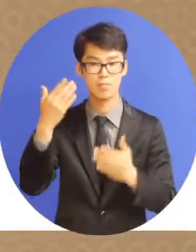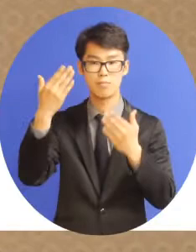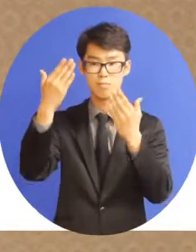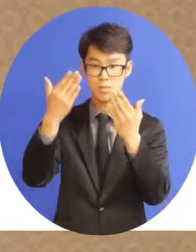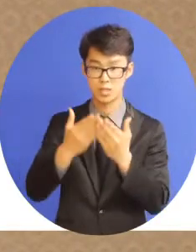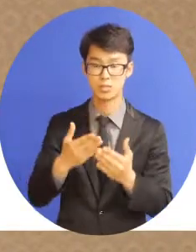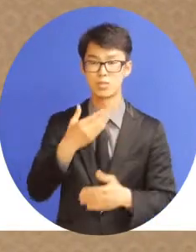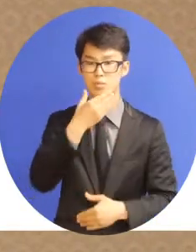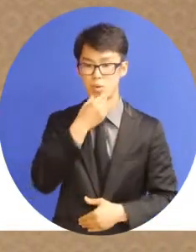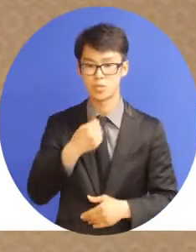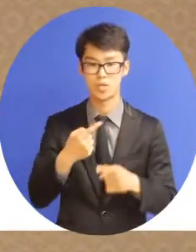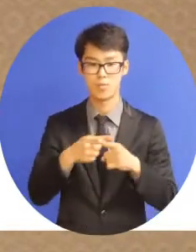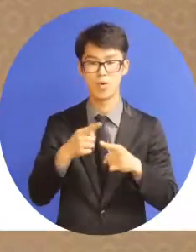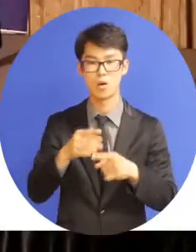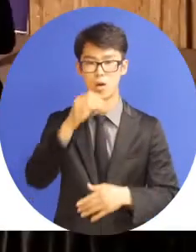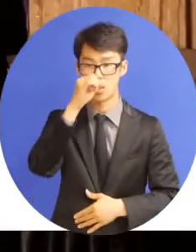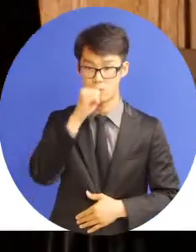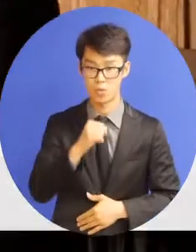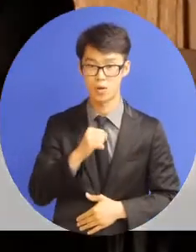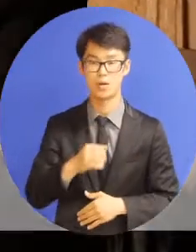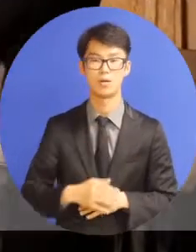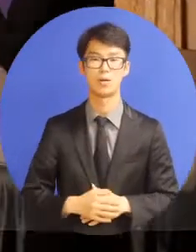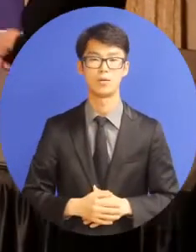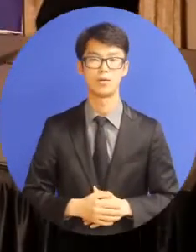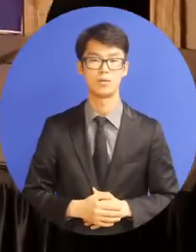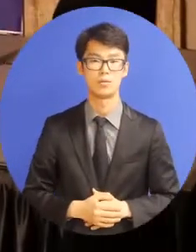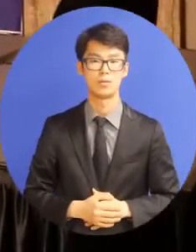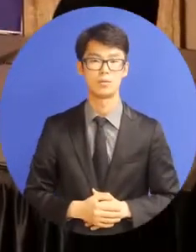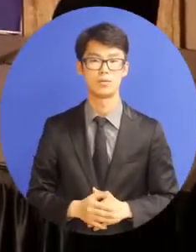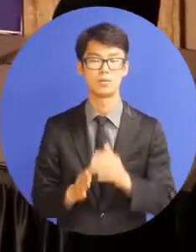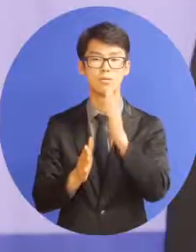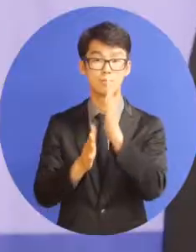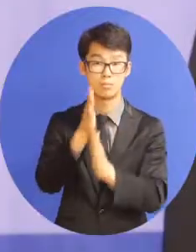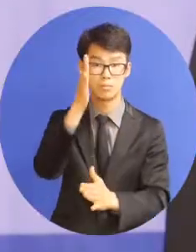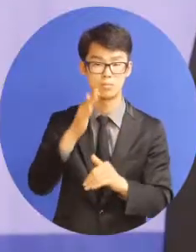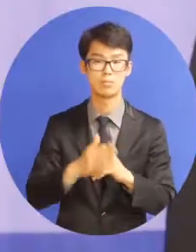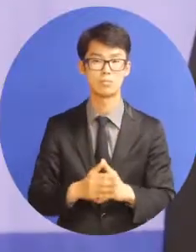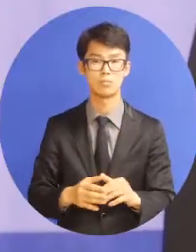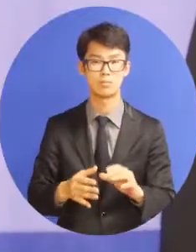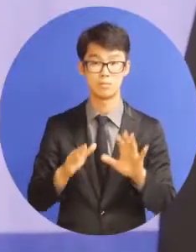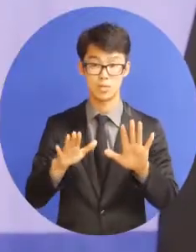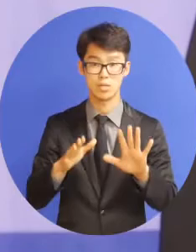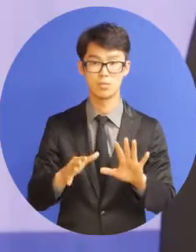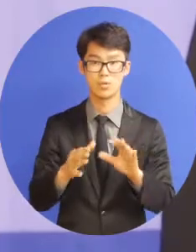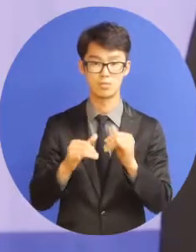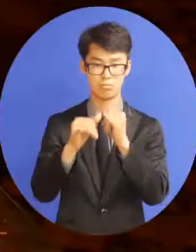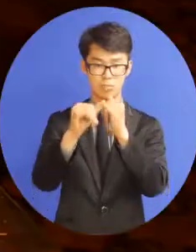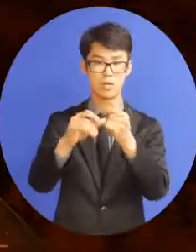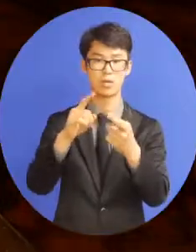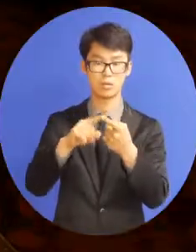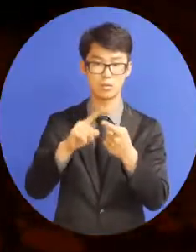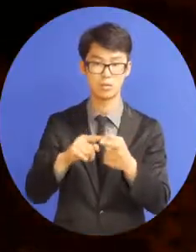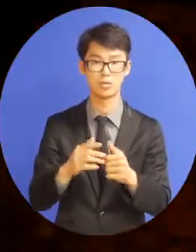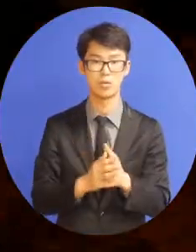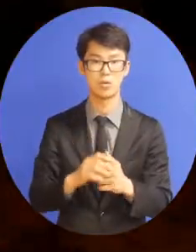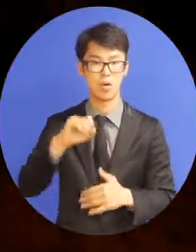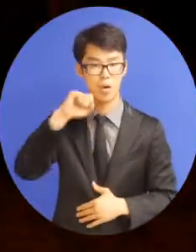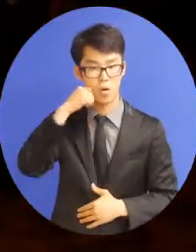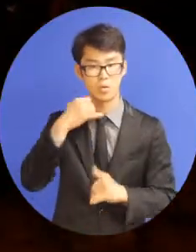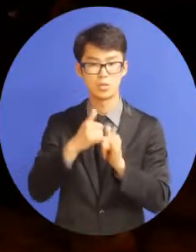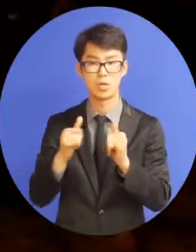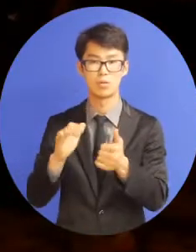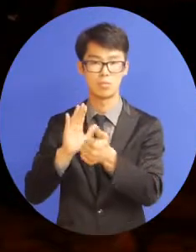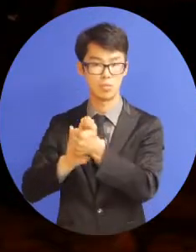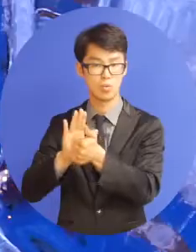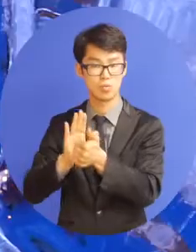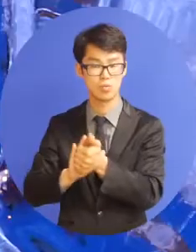실현에 높은 평가를 받은 것으로 전해졌습니다. 공주시는 이번 수상을 토대로 복지 사각지대는 줄이고